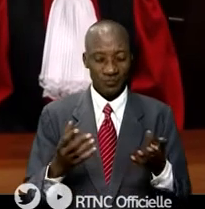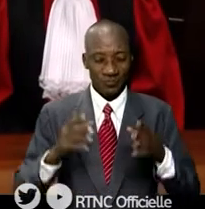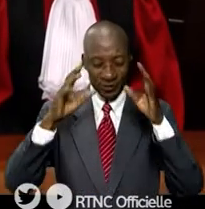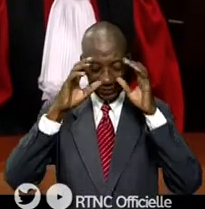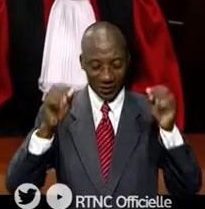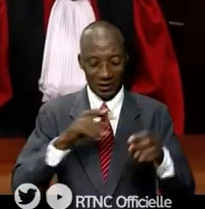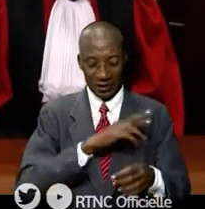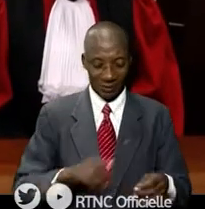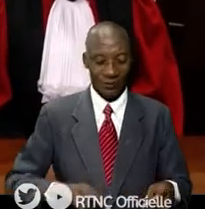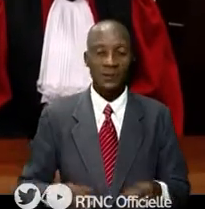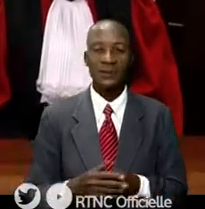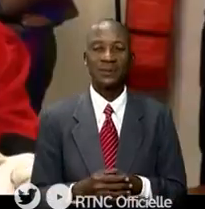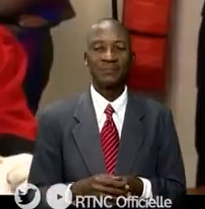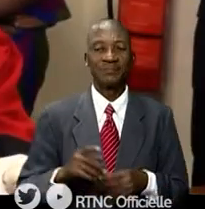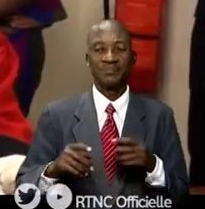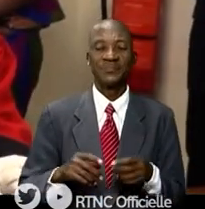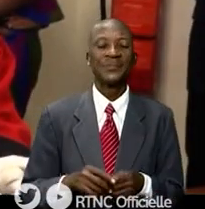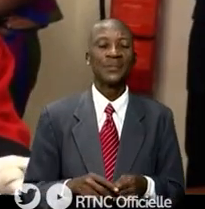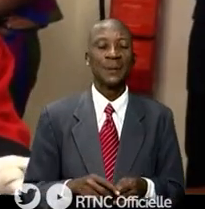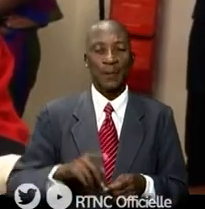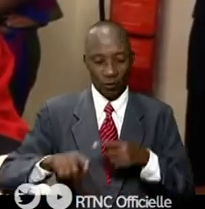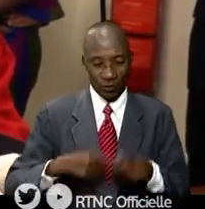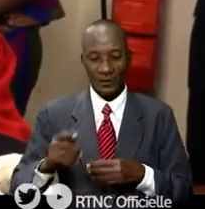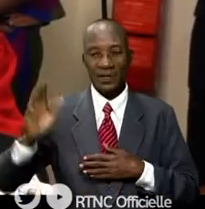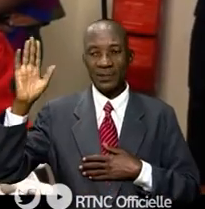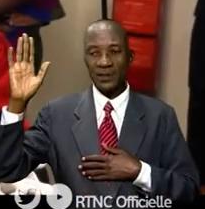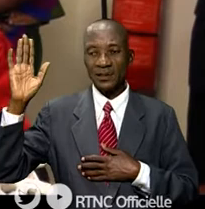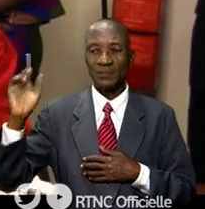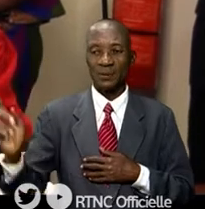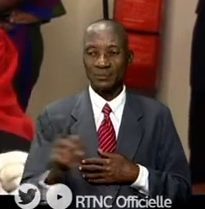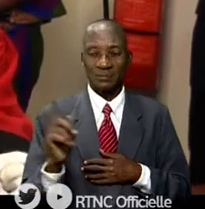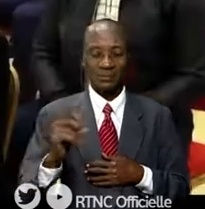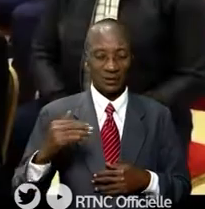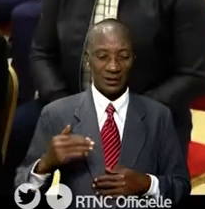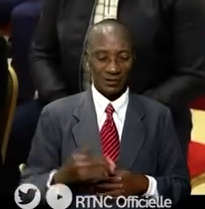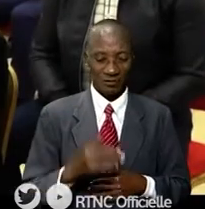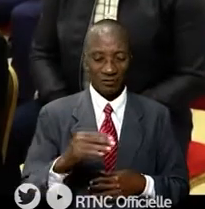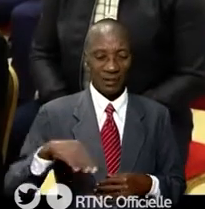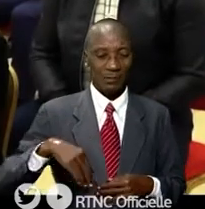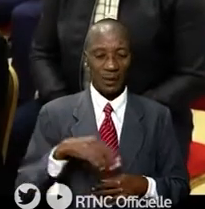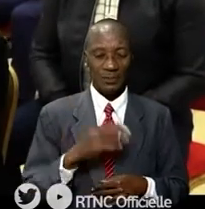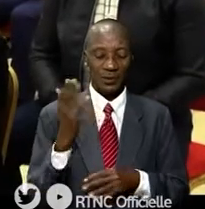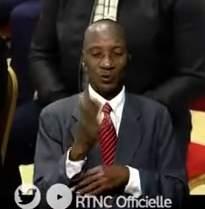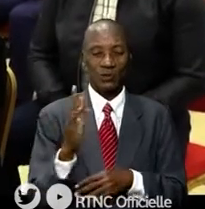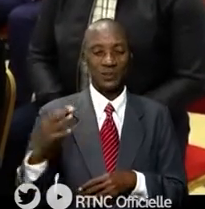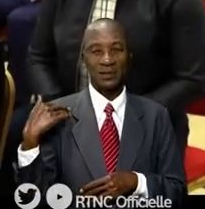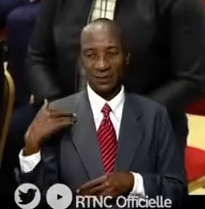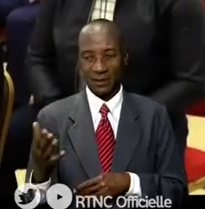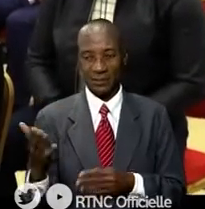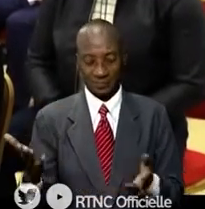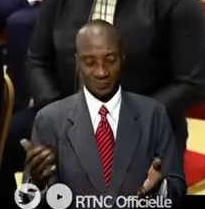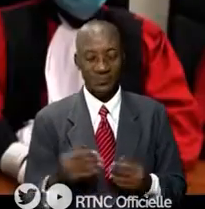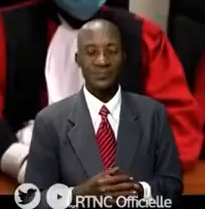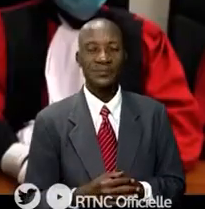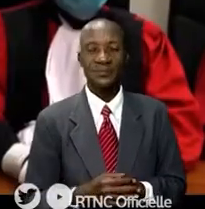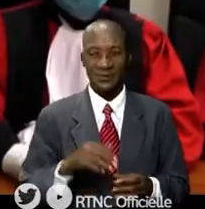en 2002, ont prêté serment à tour de rôle devant le membre du Conseil d'État, leur juge naturel. Dans une